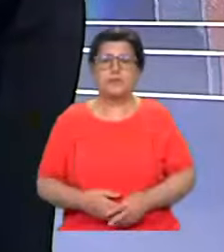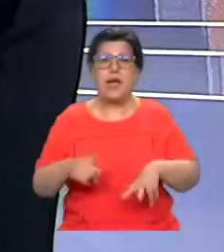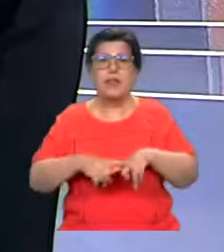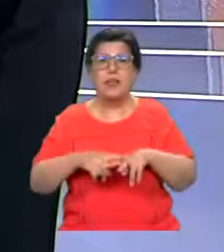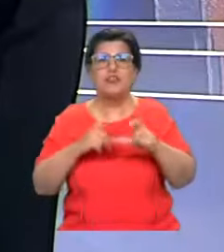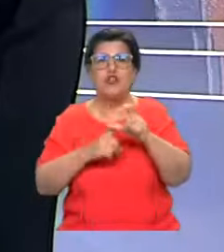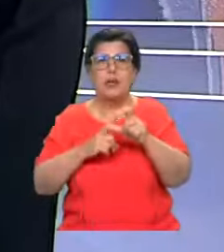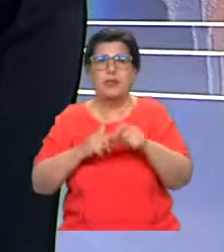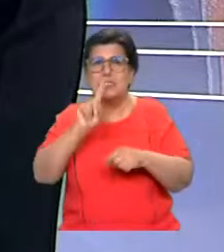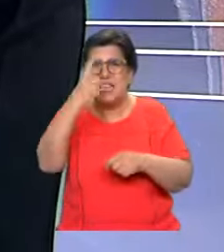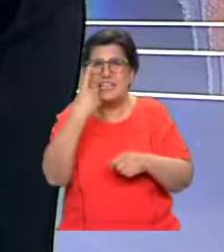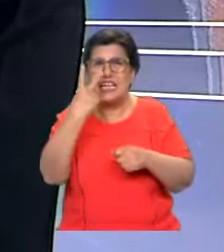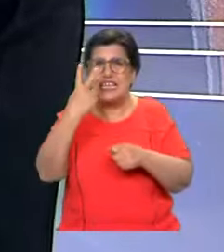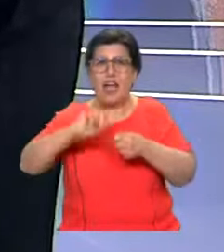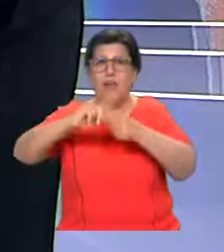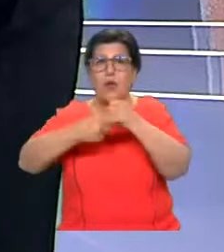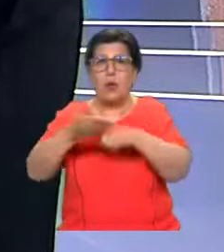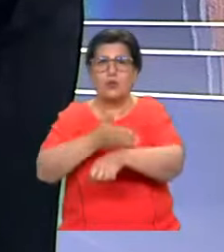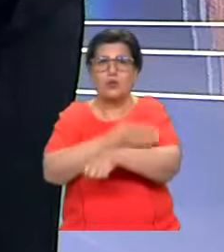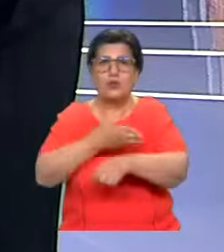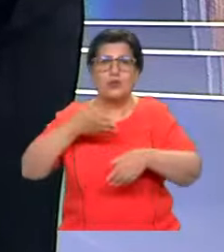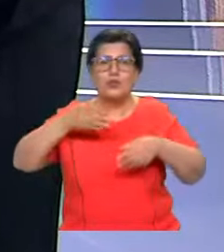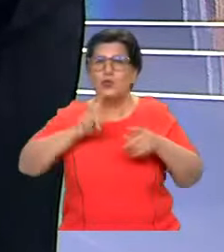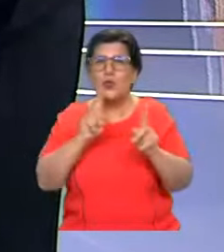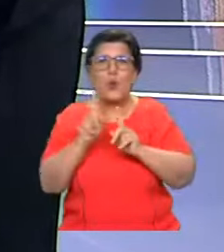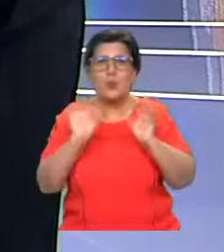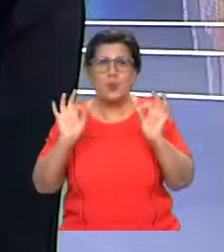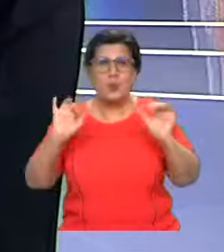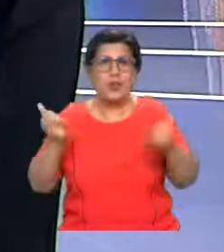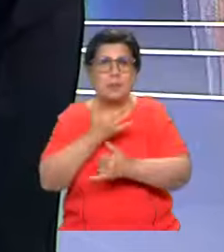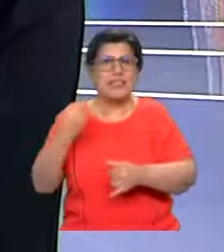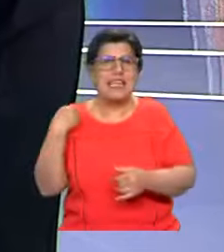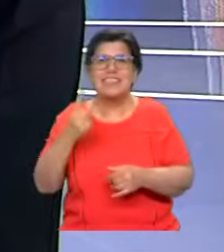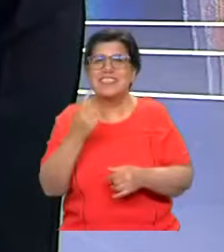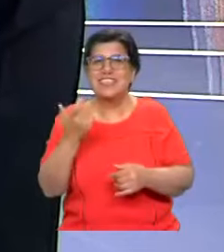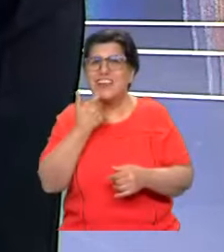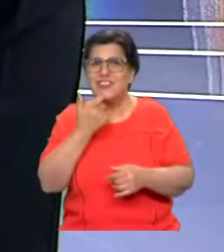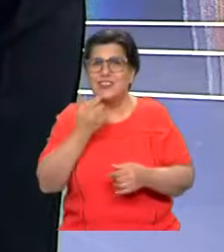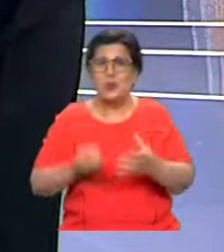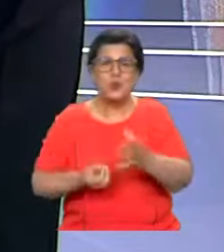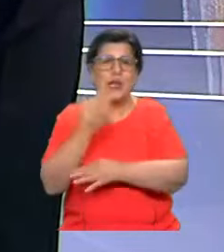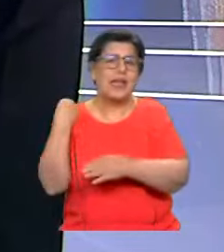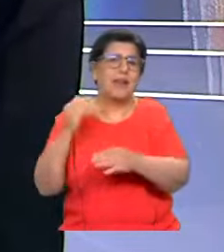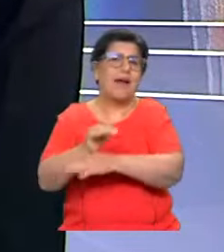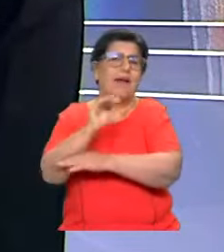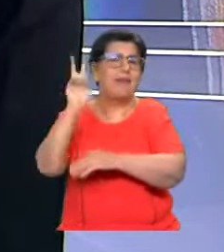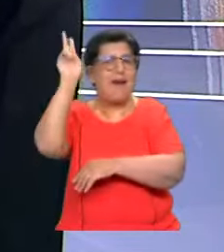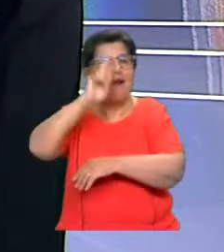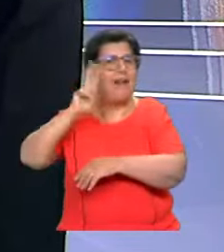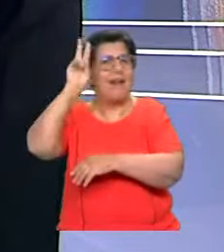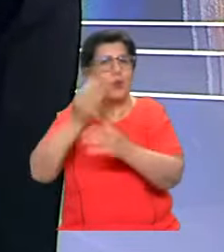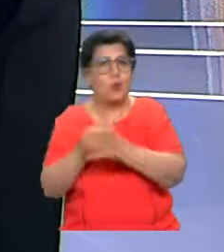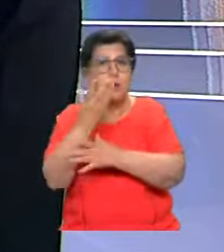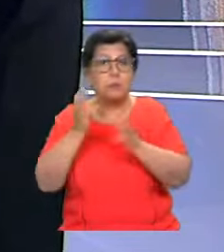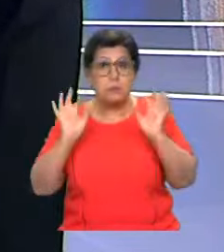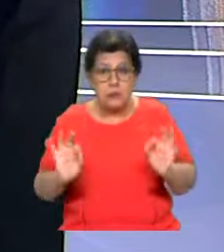Ayten Çağran sadece 2 hafta önce doğum gününü kutlamış ve yeni yaşında kuracağı yeni hayatın hayalini kurmaya